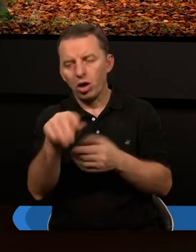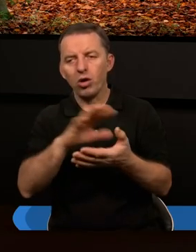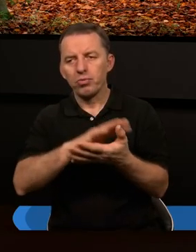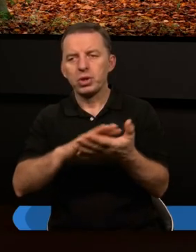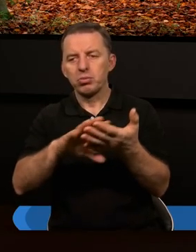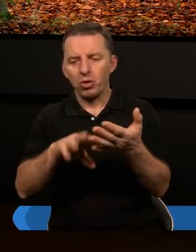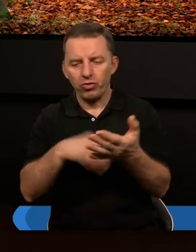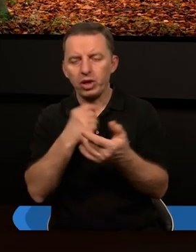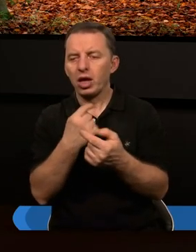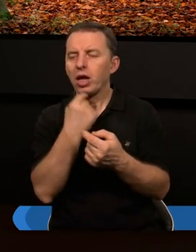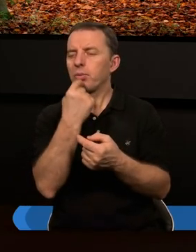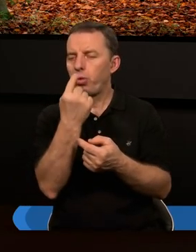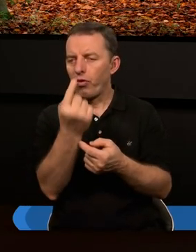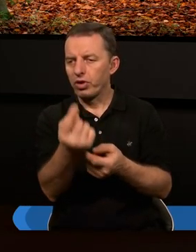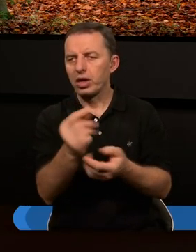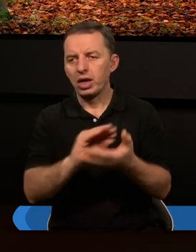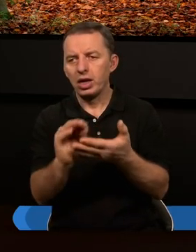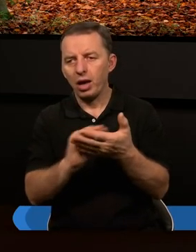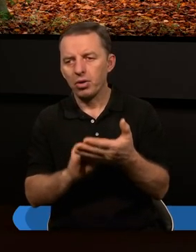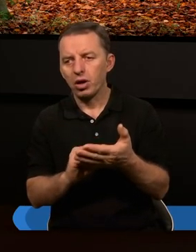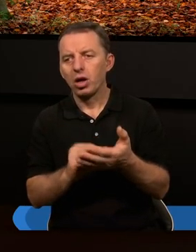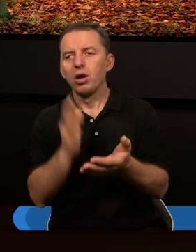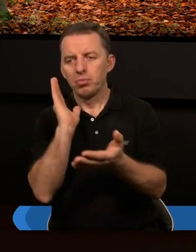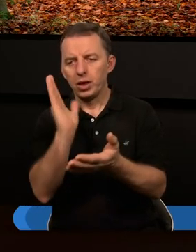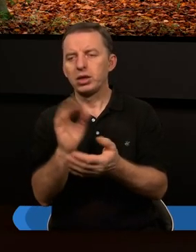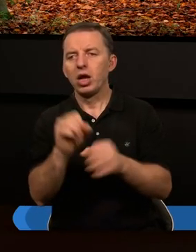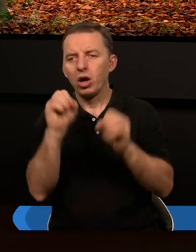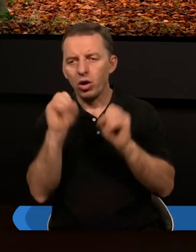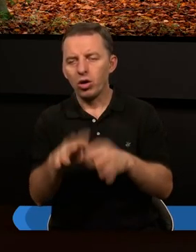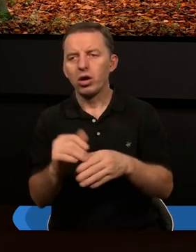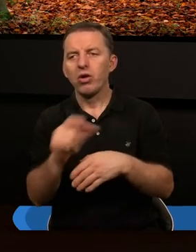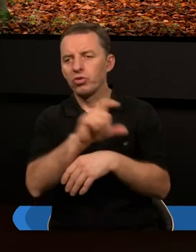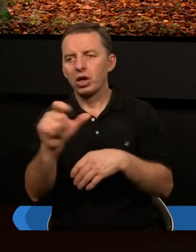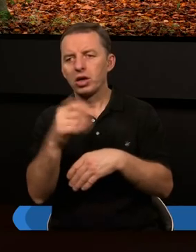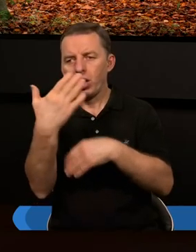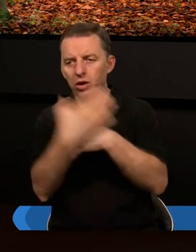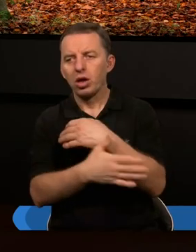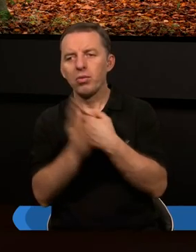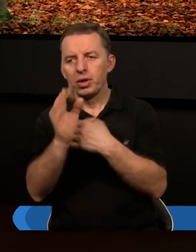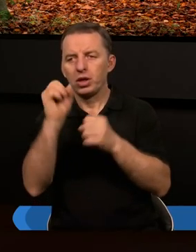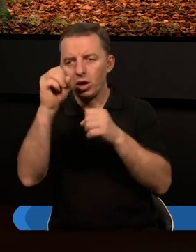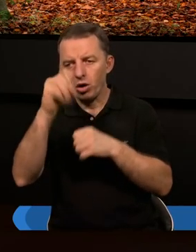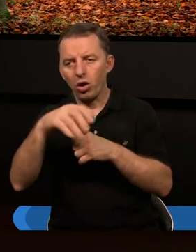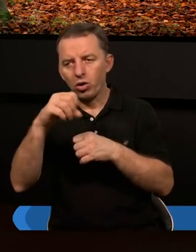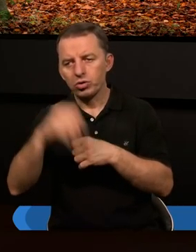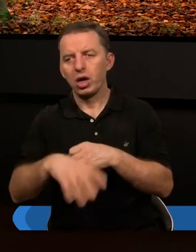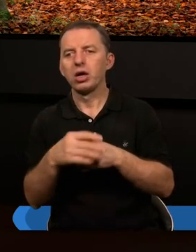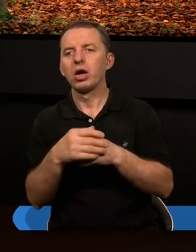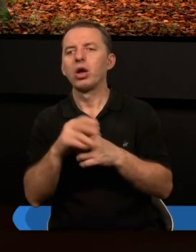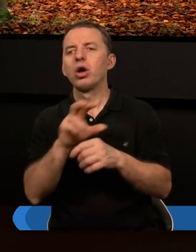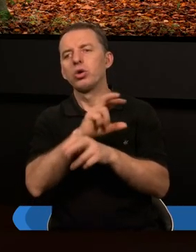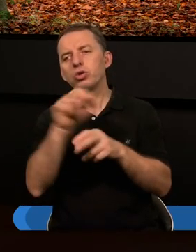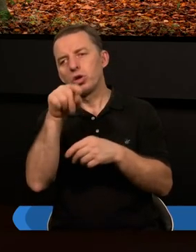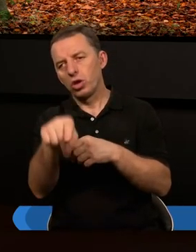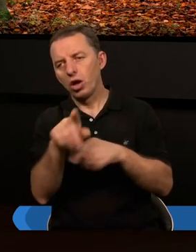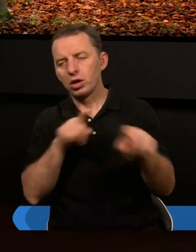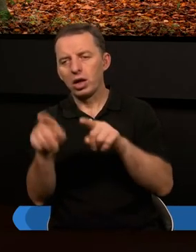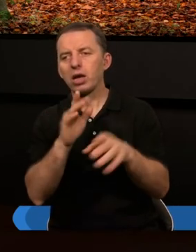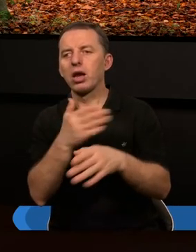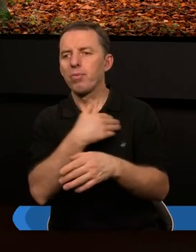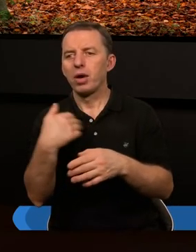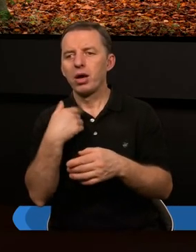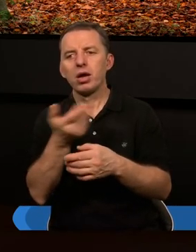Biblii jest powiedziane, jest napisane. Będzie tylko gorzej. W czasach ostatnich będzie coraz gorzej. Czy to znaczy,